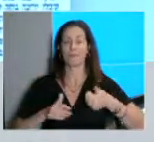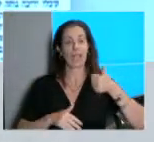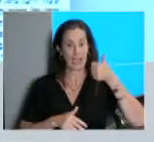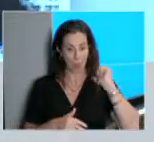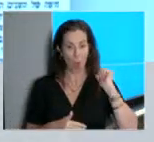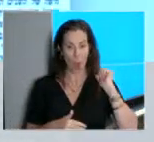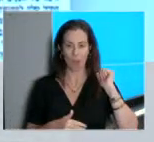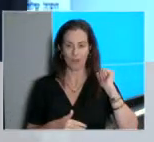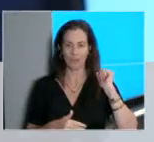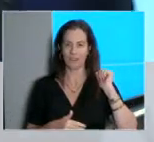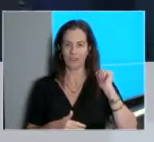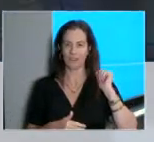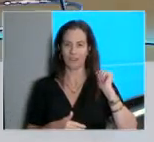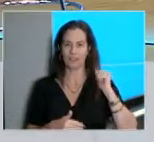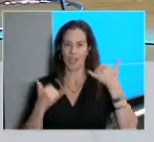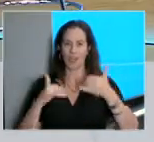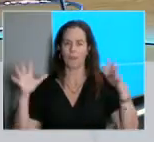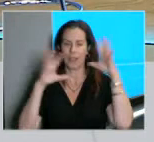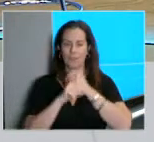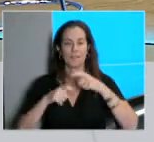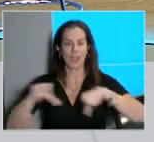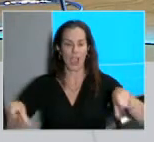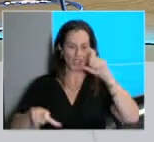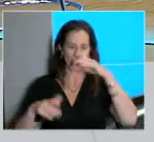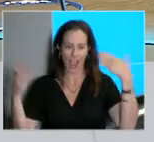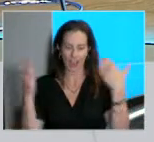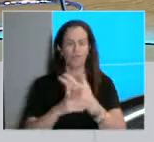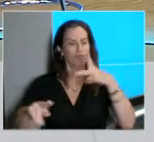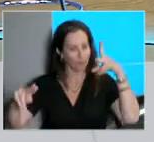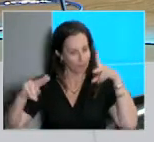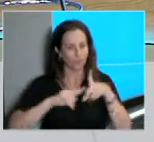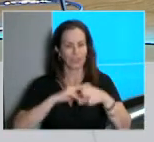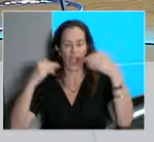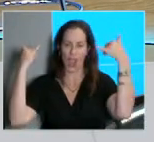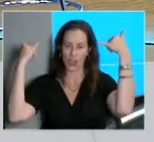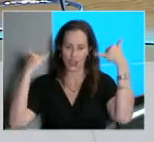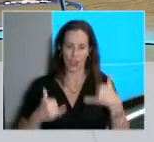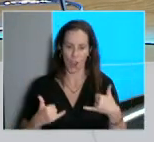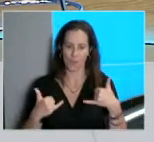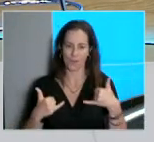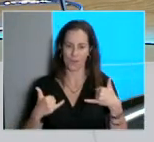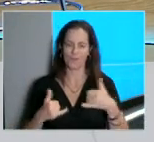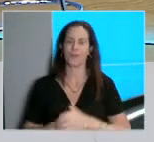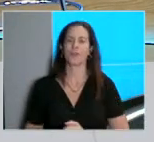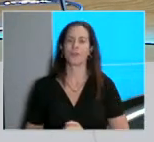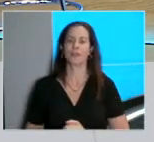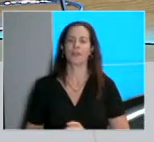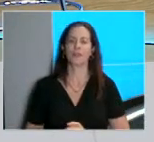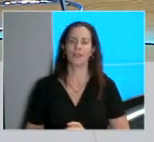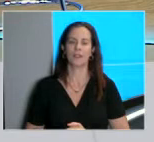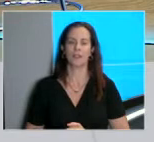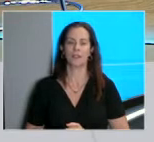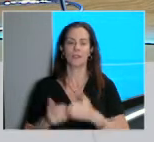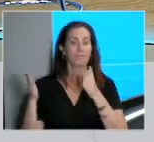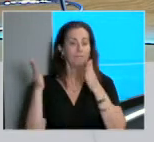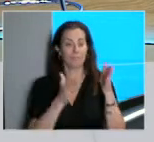אתמול, הערב, בלומפילד החדש, המשופץ, המחודש, נפתח ונחנך.